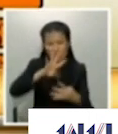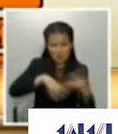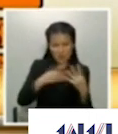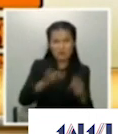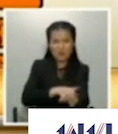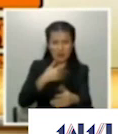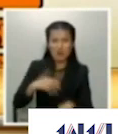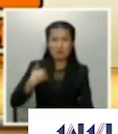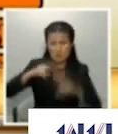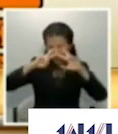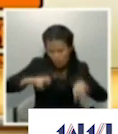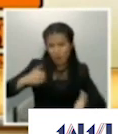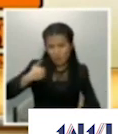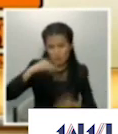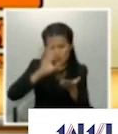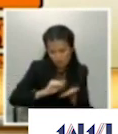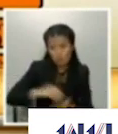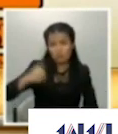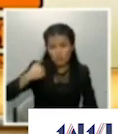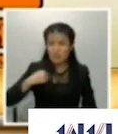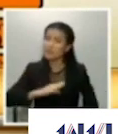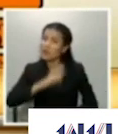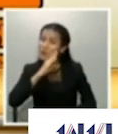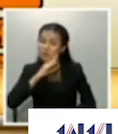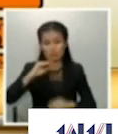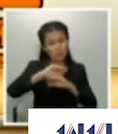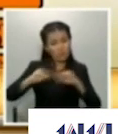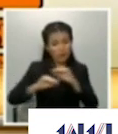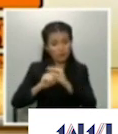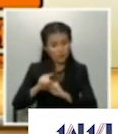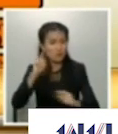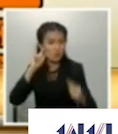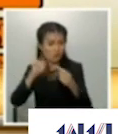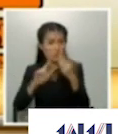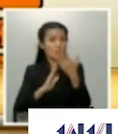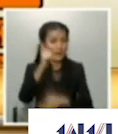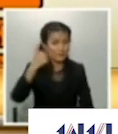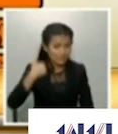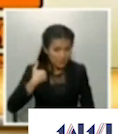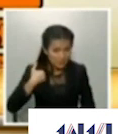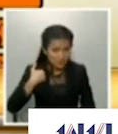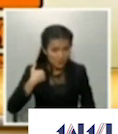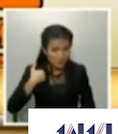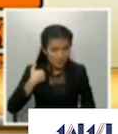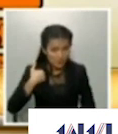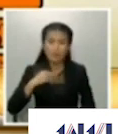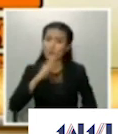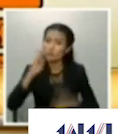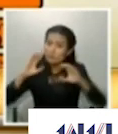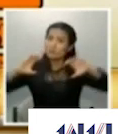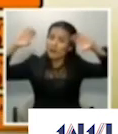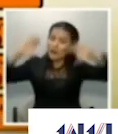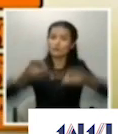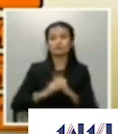ข้อมูลได้หลายอย่างเพราะฉะนั้นตรงนี้ถ้าหากโครงการดังกล่าวบรรลุตามเป้าหมายถ้ารัฐบาล